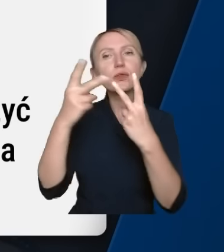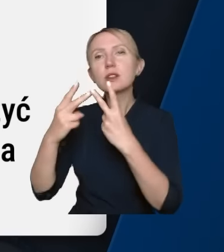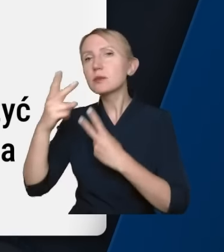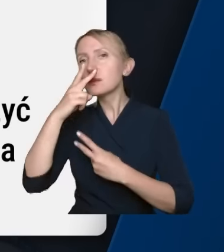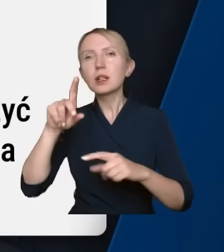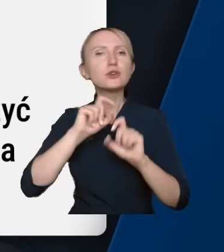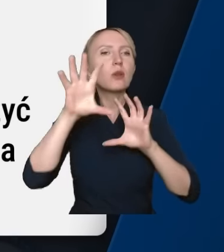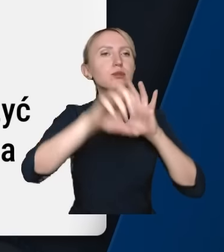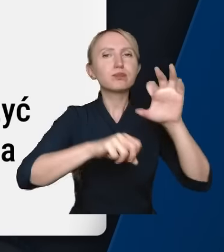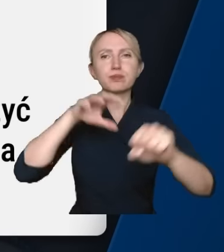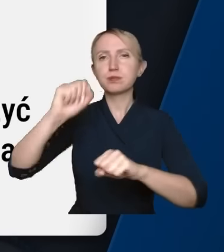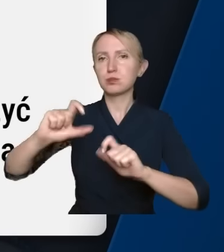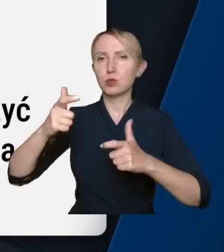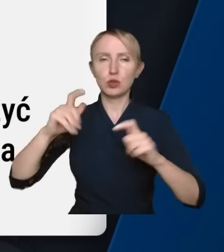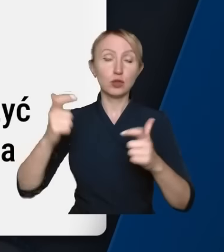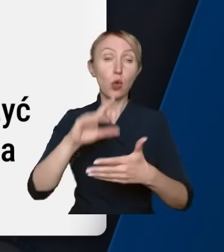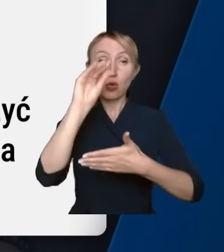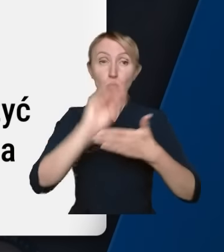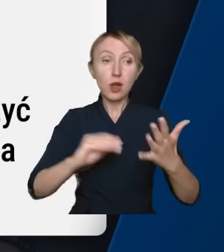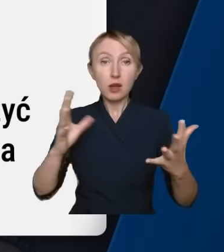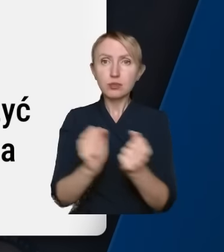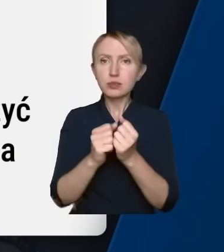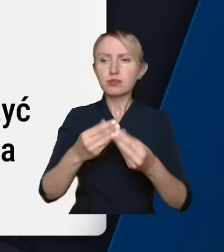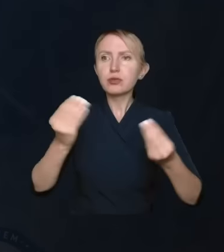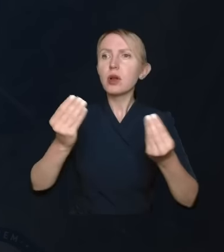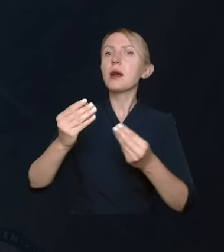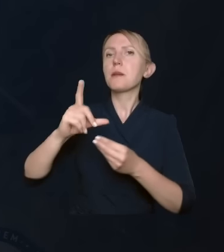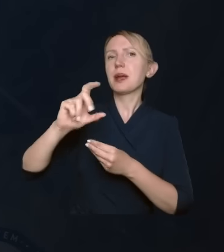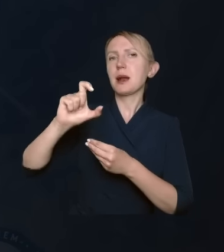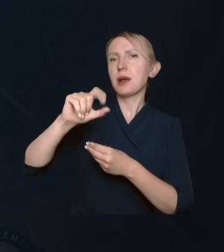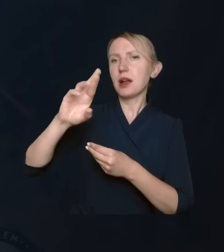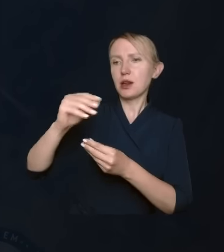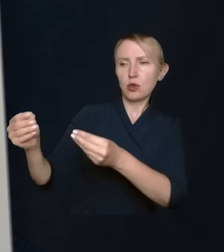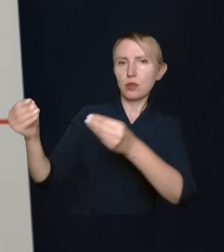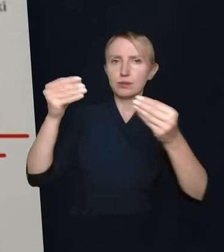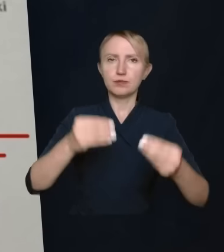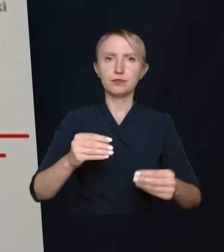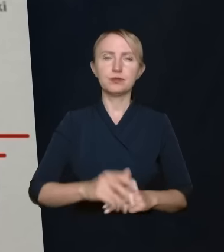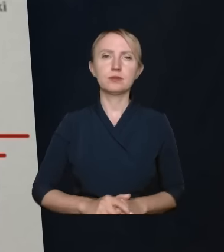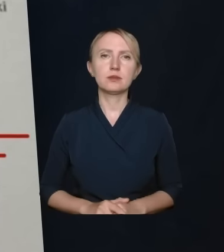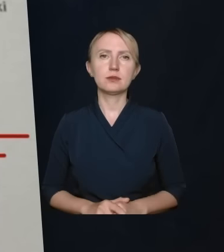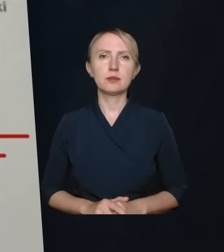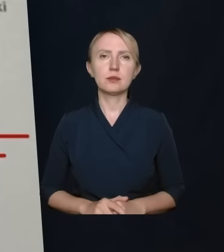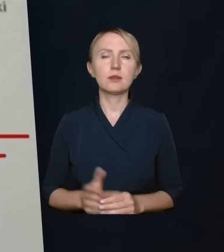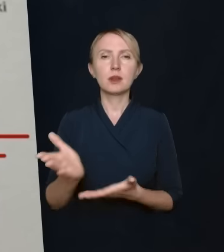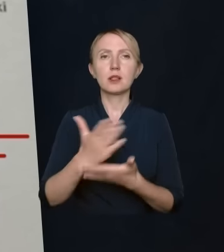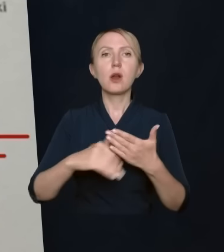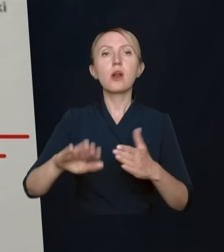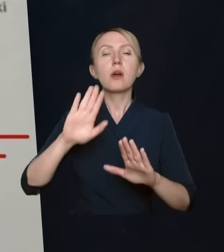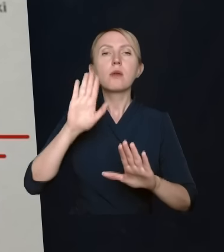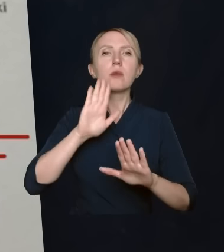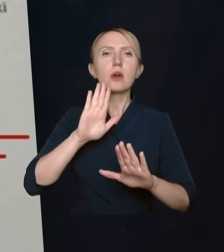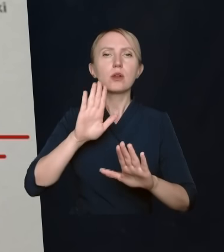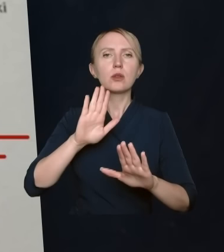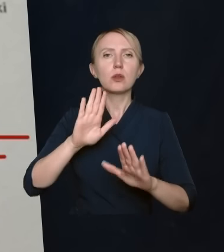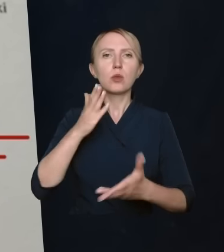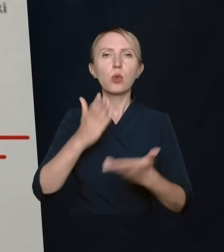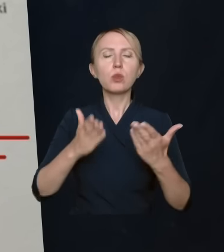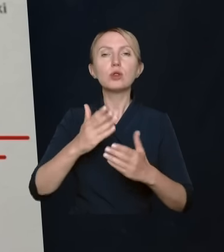przejąć. Dotarłem do notatki, która wyciekła z zakładu PKP Cargo. Sekcja utrzymania w Lublinie informuje, że w